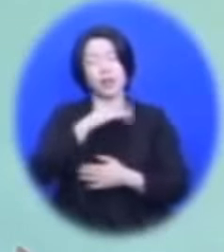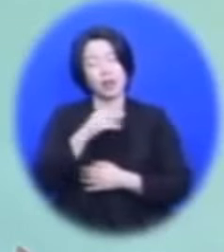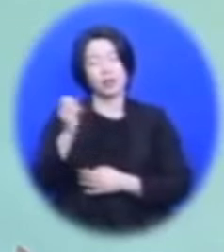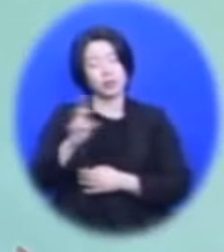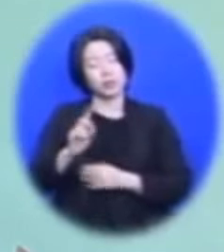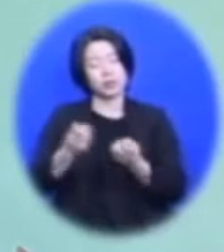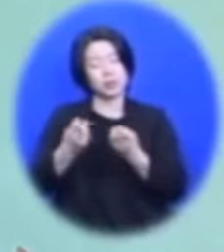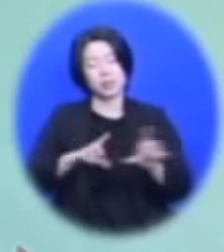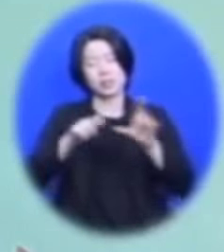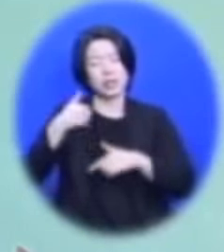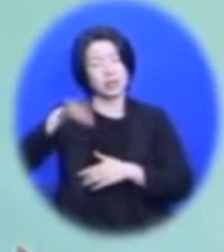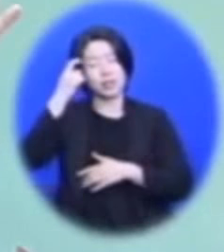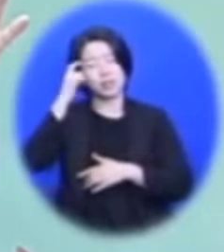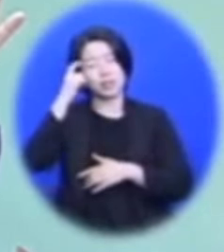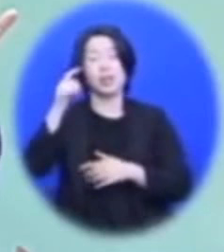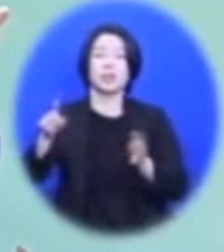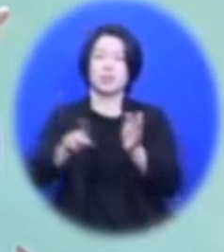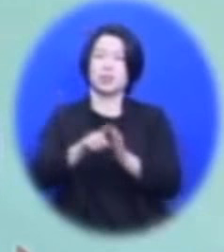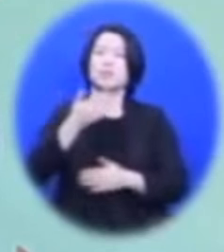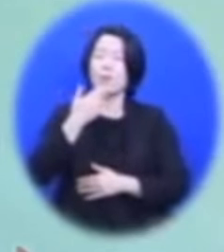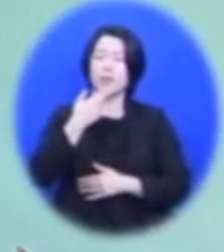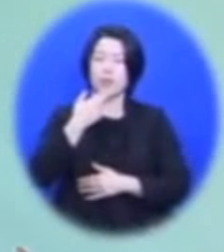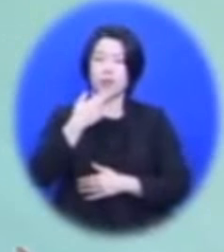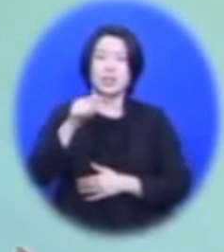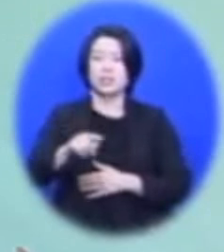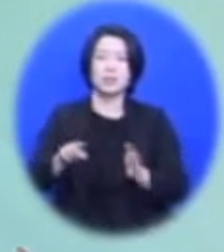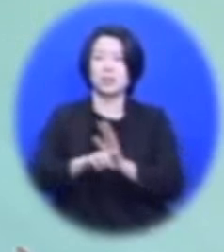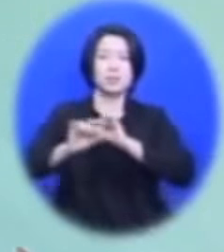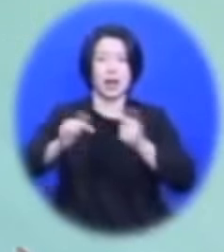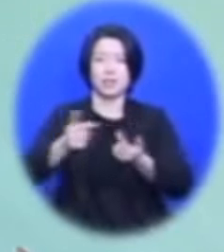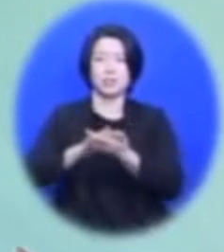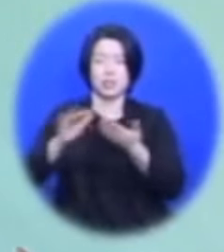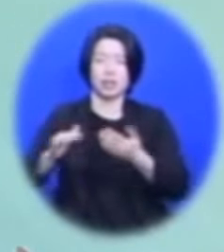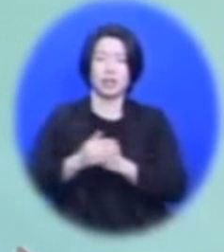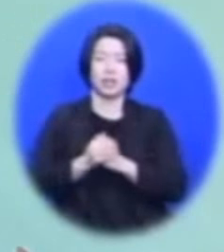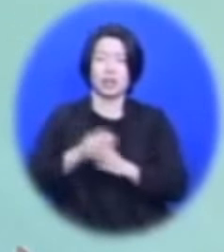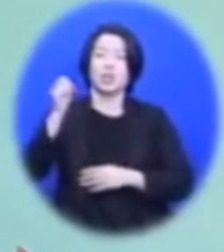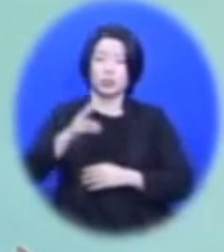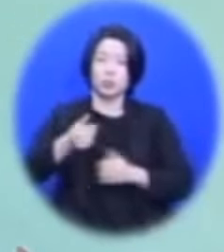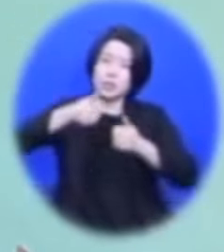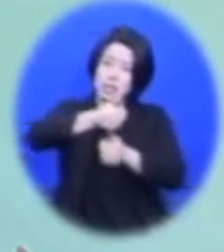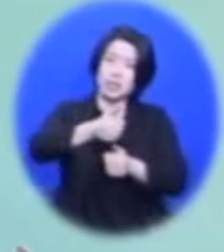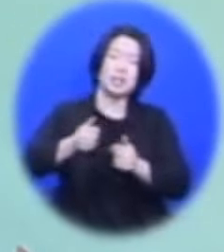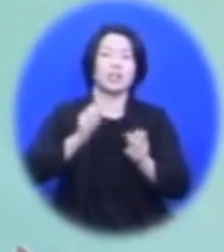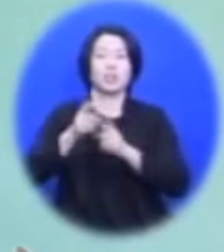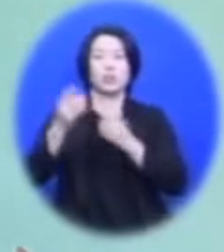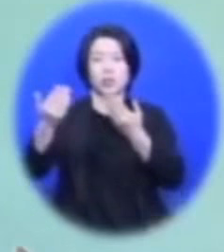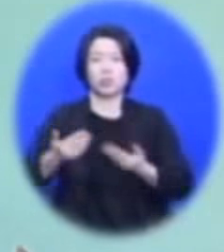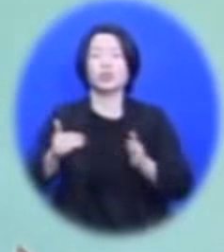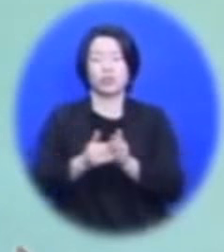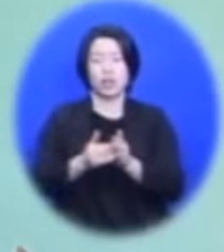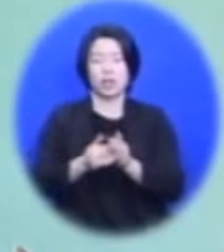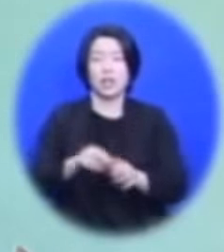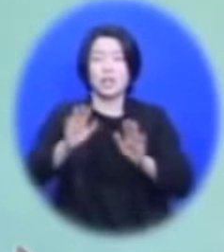사나. 그건 믿음이 없는 거죠. 그건 믿음이 아닙니다. 또 이길 기회를 주셨구나. 이번